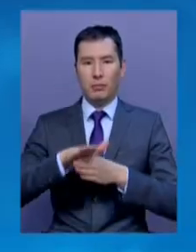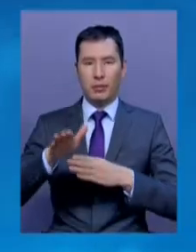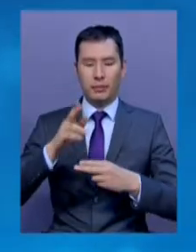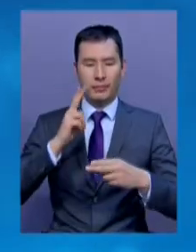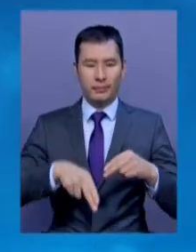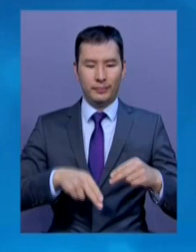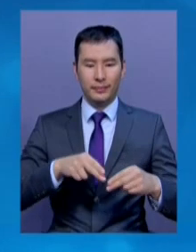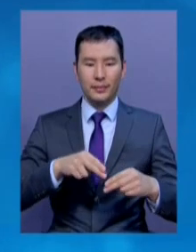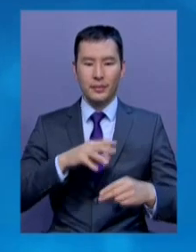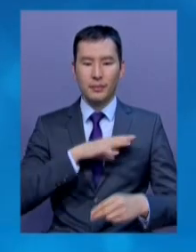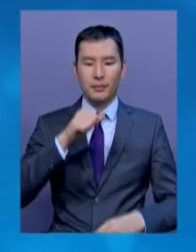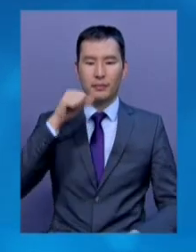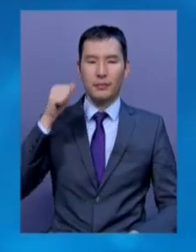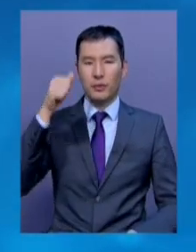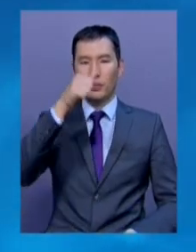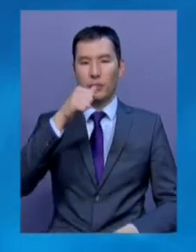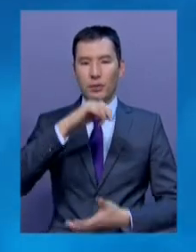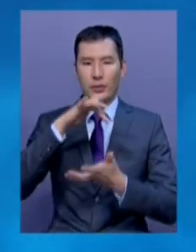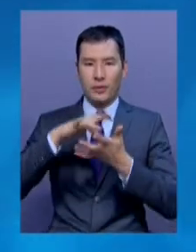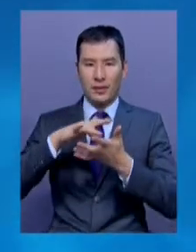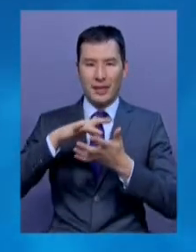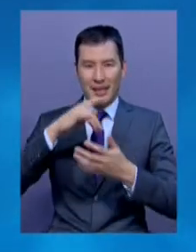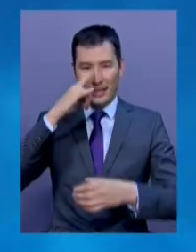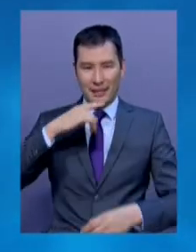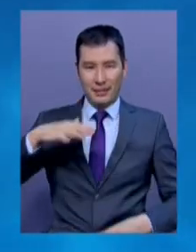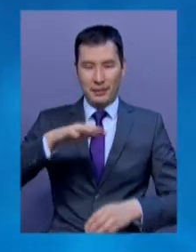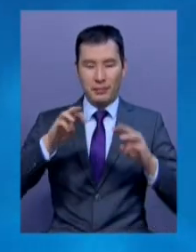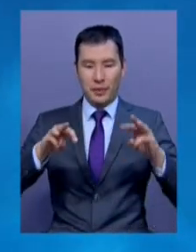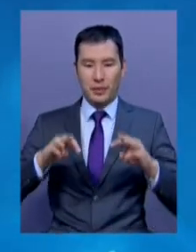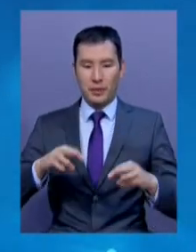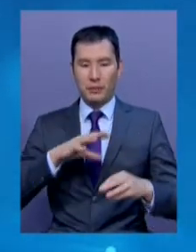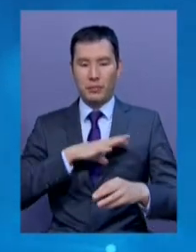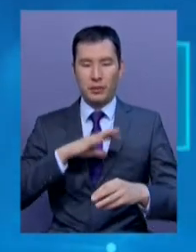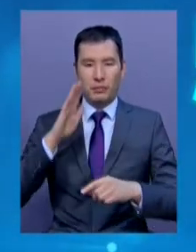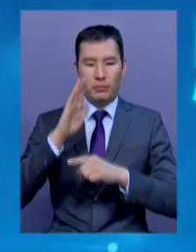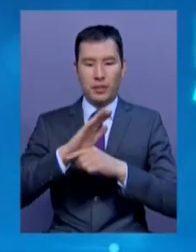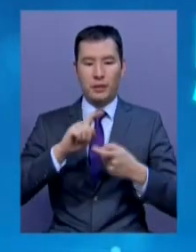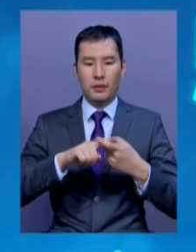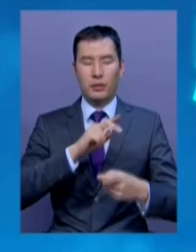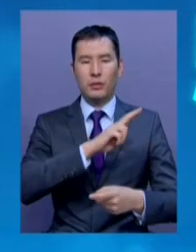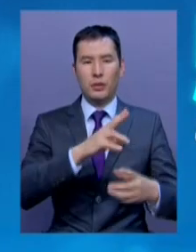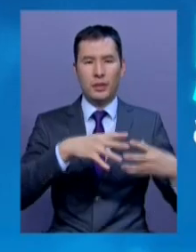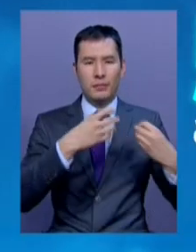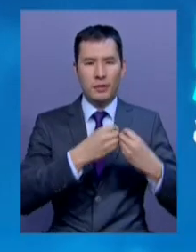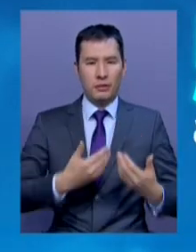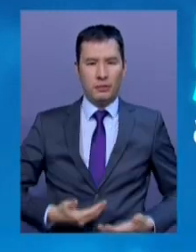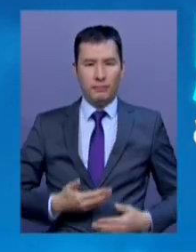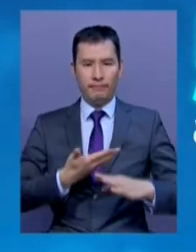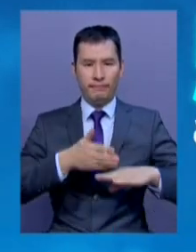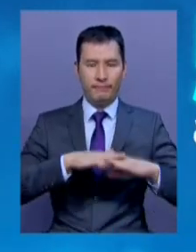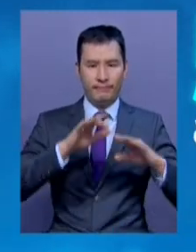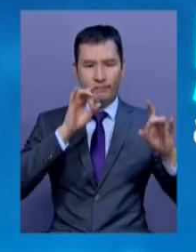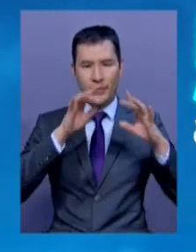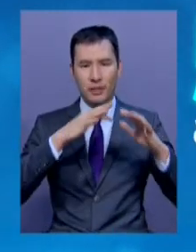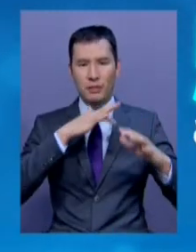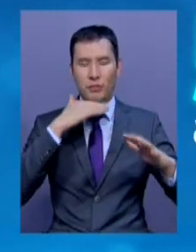өткен жылы ел президенті Қасым Жомарт Тоқаев үкімет пен ұлттық банкке әлеуметтік тұрғыдан аз қамтылған халықтың кепілсіз тұтыну